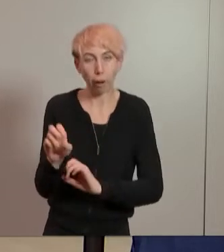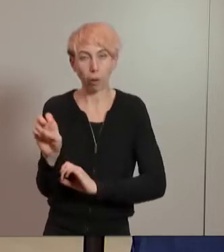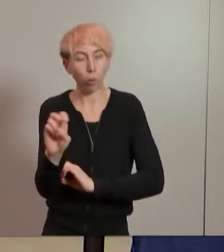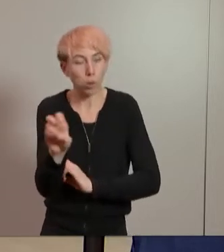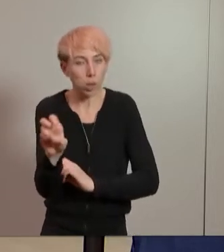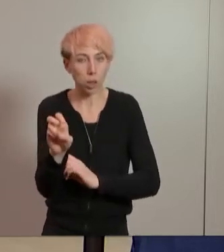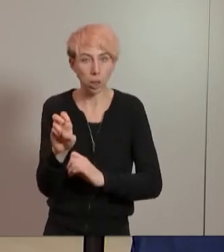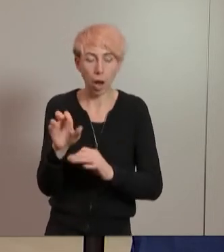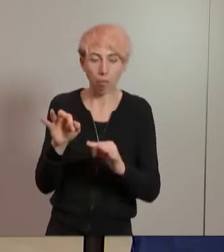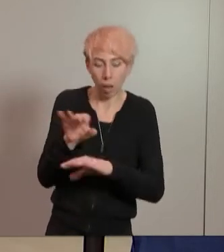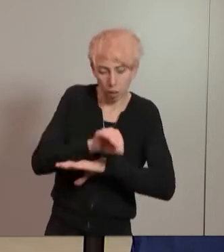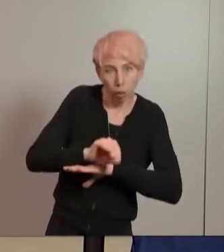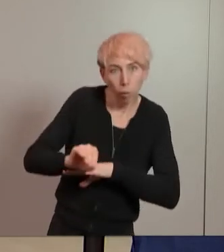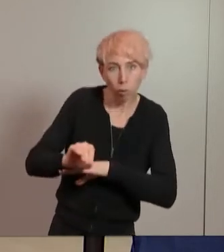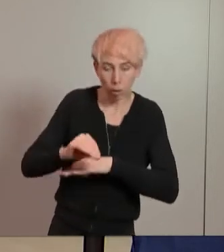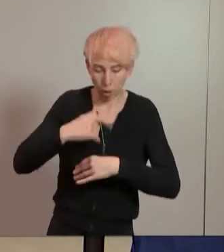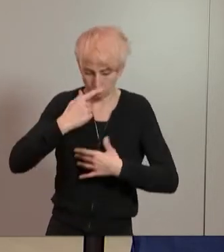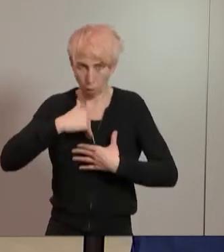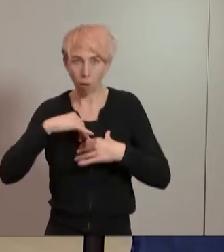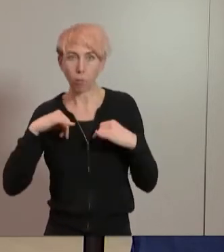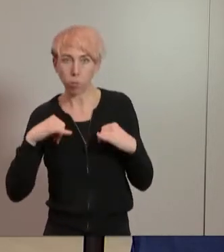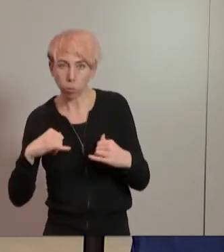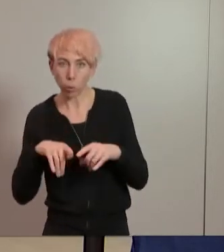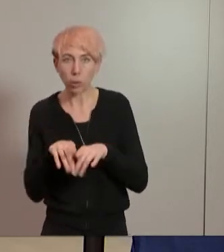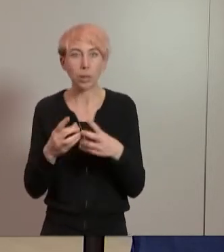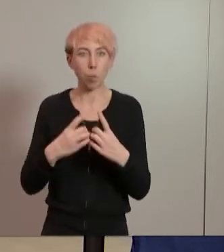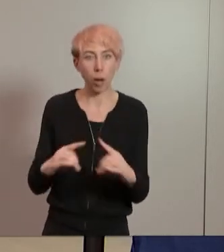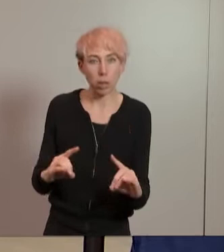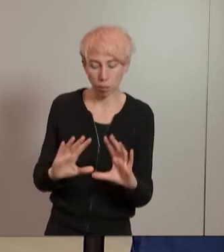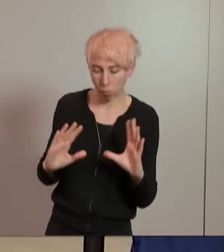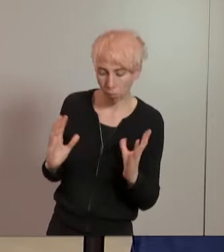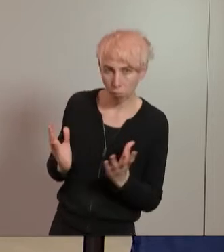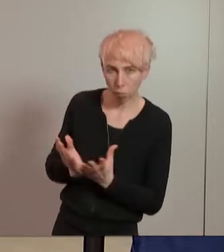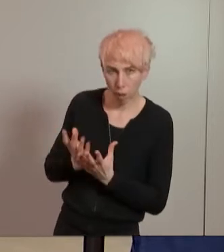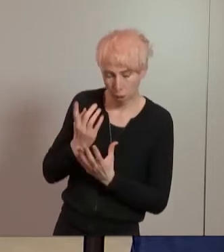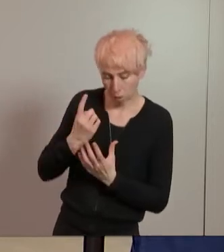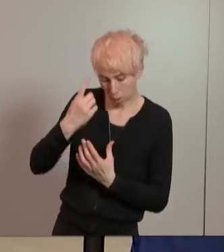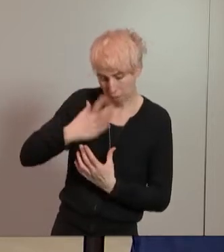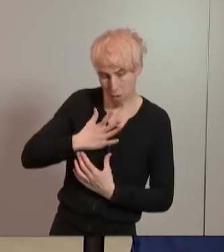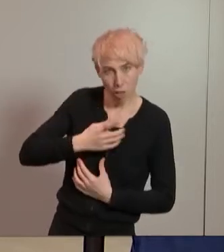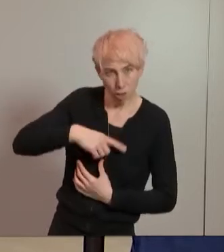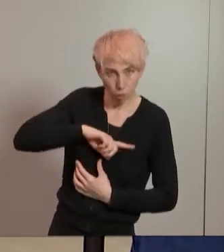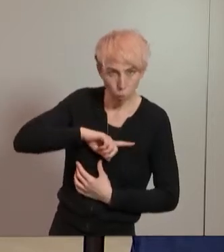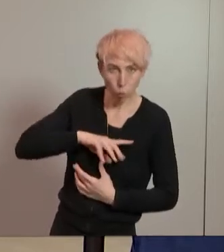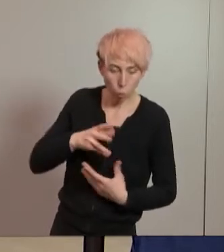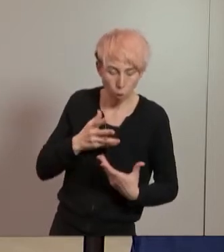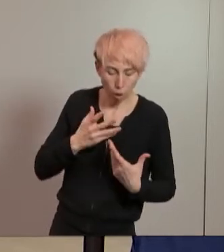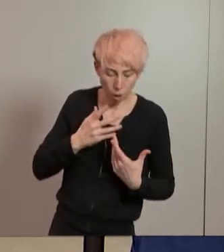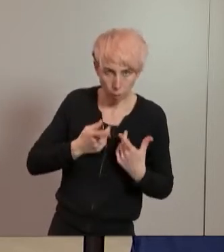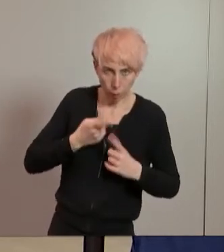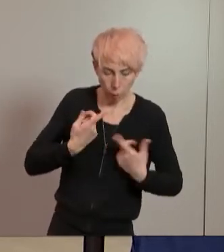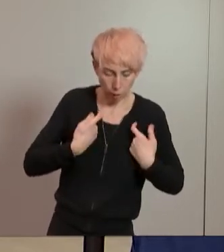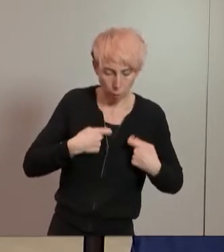en matière de tranquillité, en matière démocratique. On pense vraiment que pour nous, le nœud se joue dans des dépenses